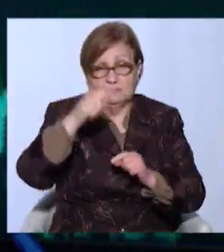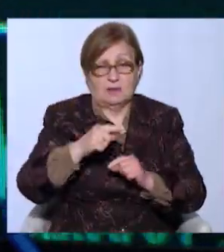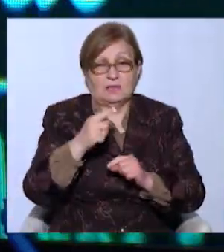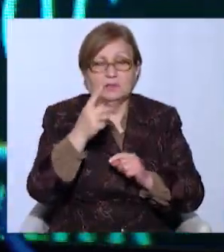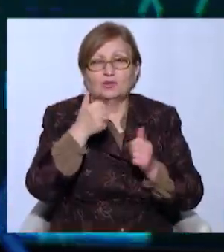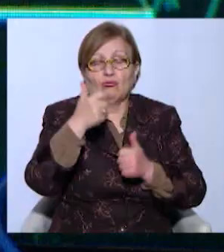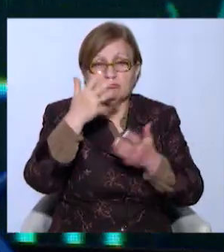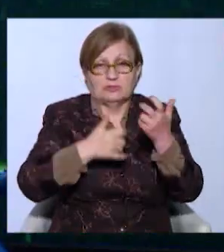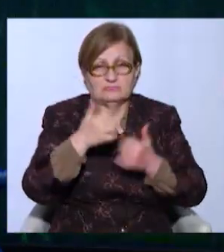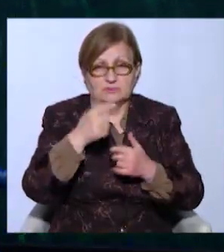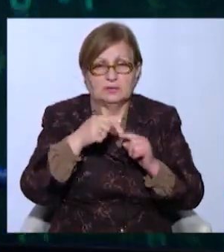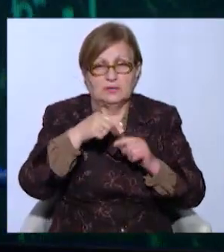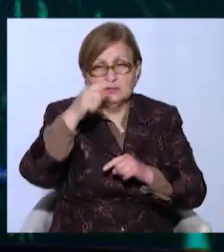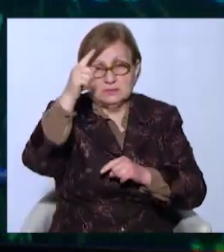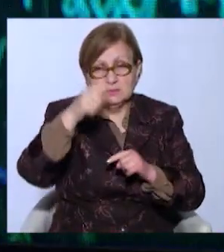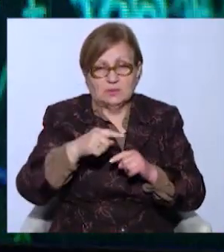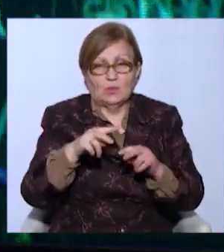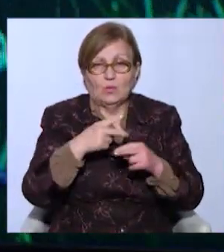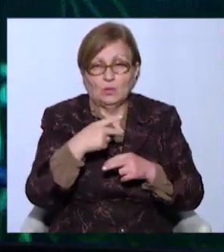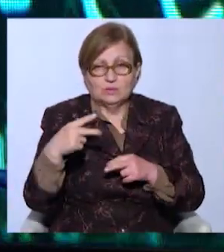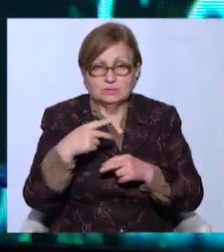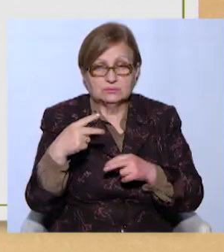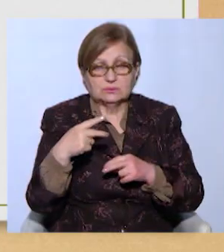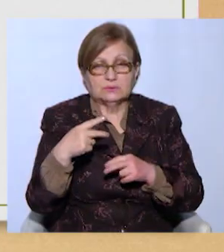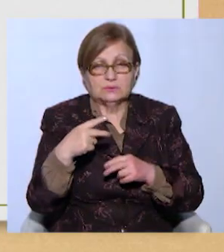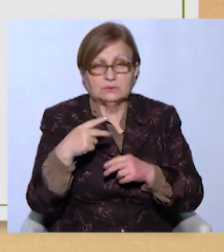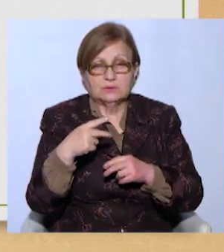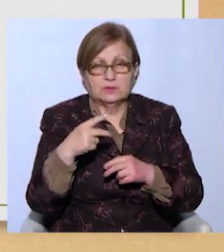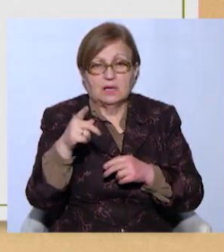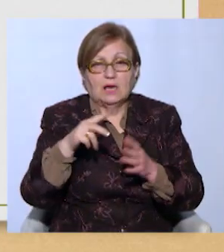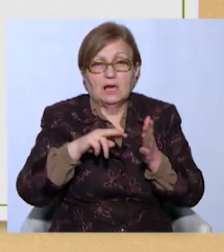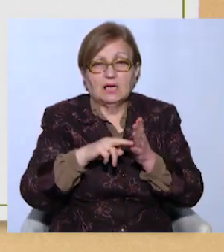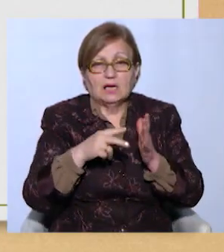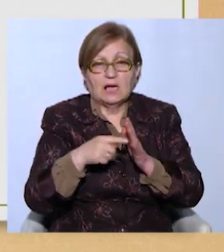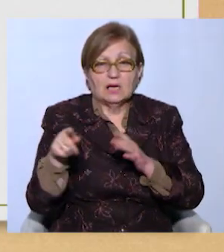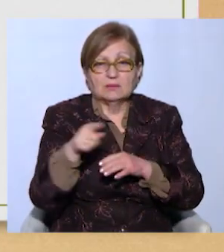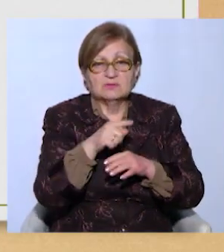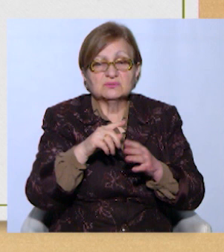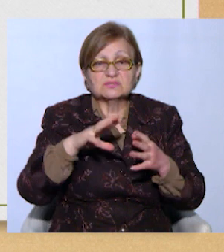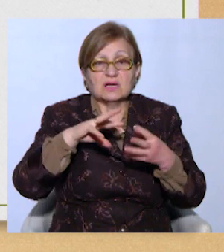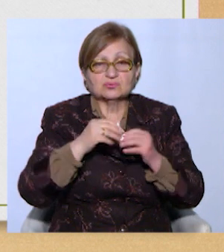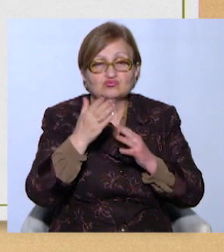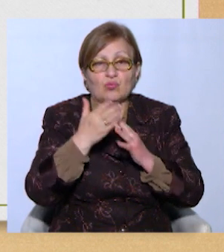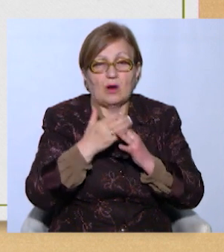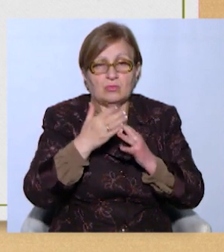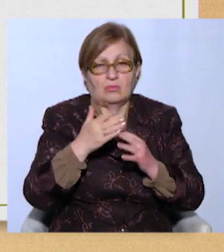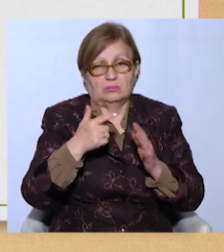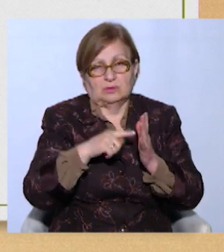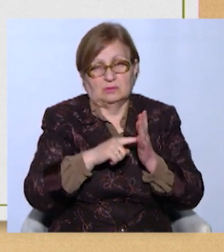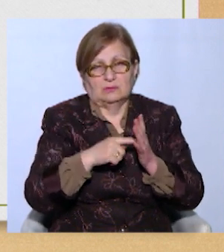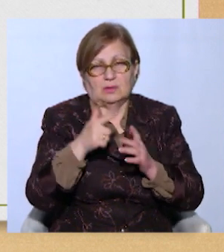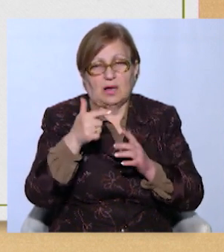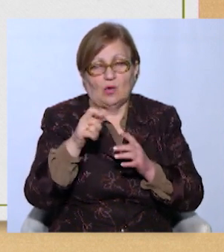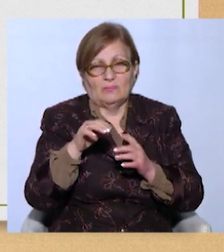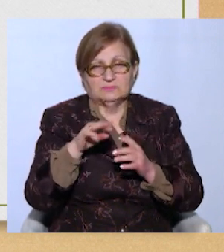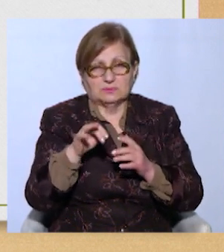ფორმულა, რომ სიმაღლე ეს არის ითვლება და უდრის გეგმილების საშუალო გეომეტრიულს და აგრეთვე სიმაღლე უდრის